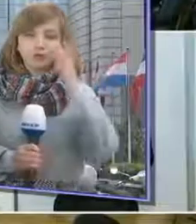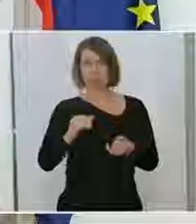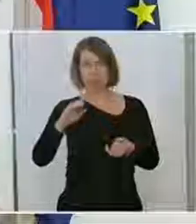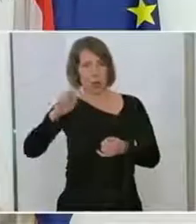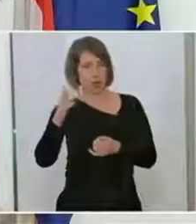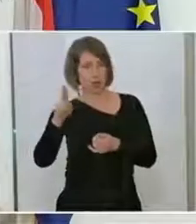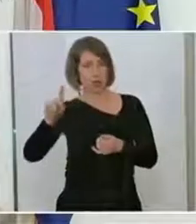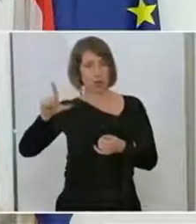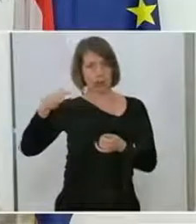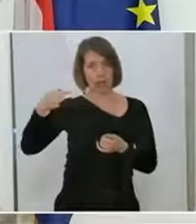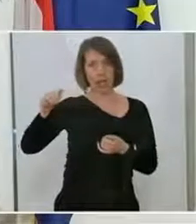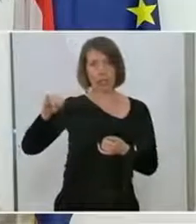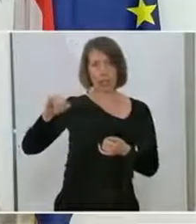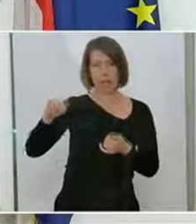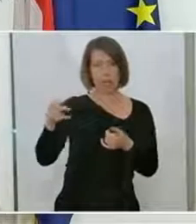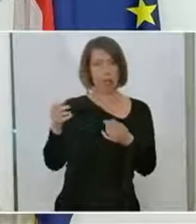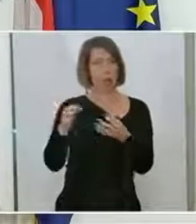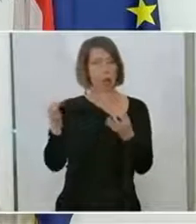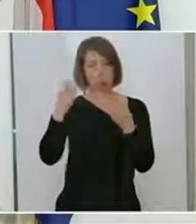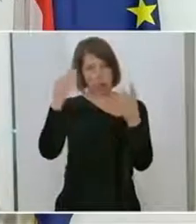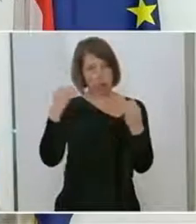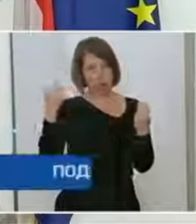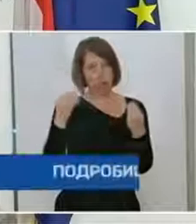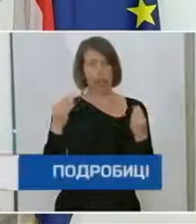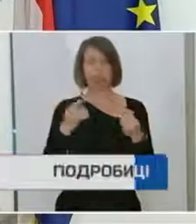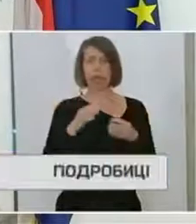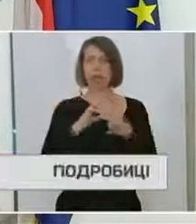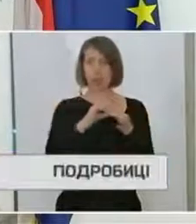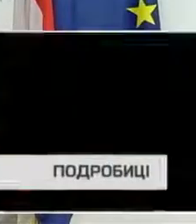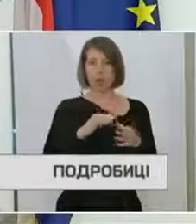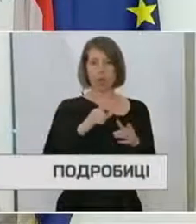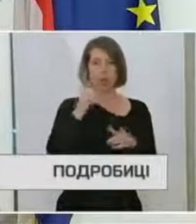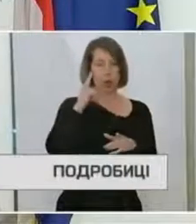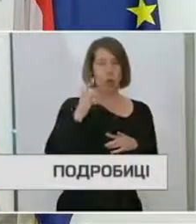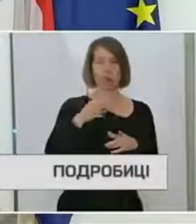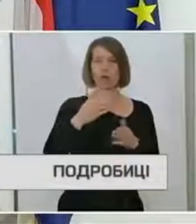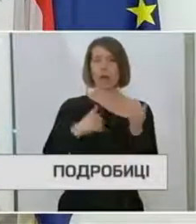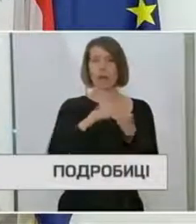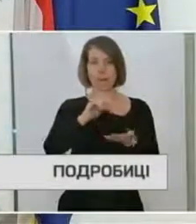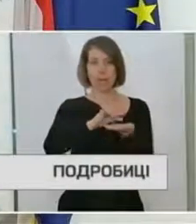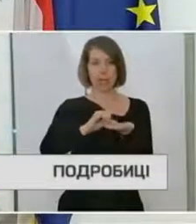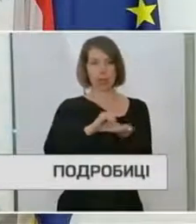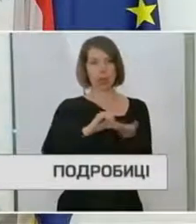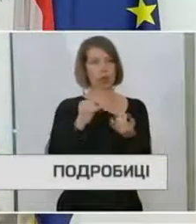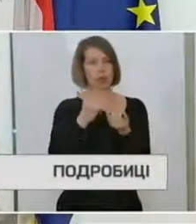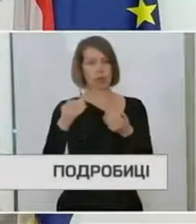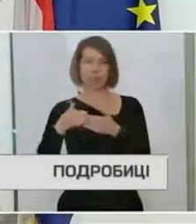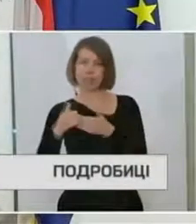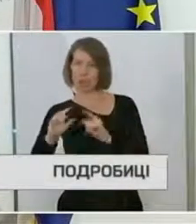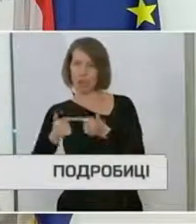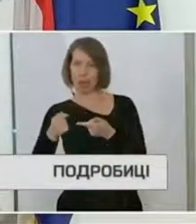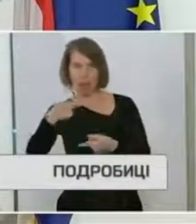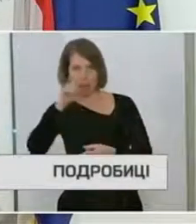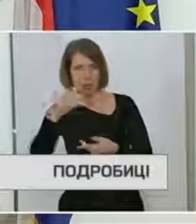працює. Нідерланди до кінця червня мають отримати не просто істотно більше доз на одиницю населення, ніж сусідня до них